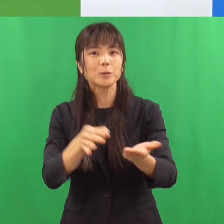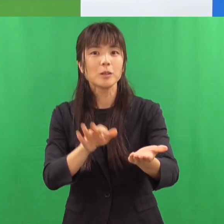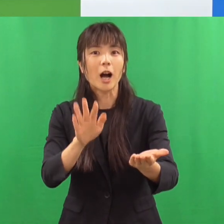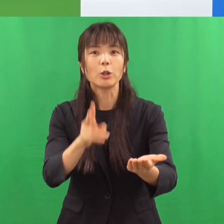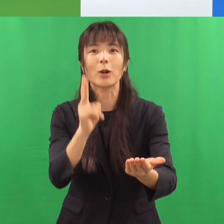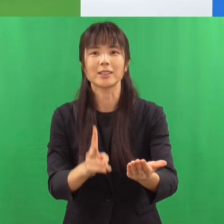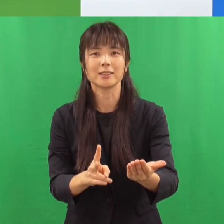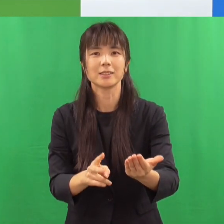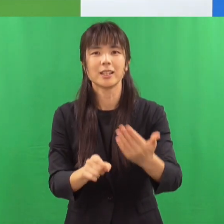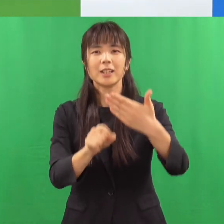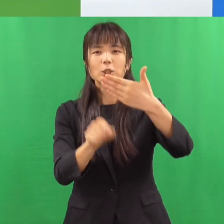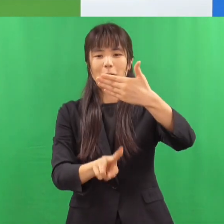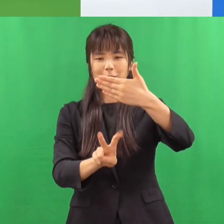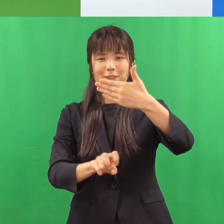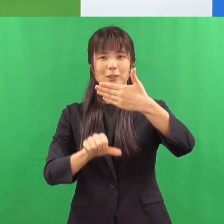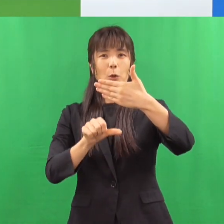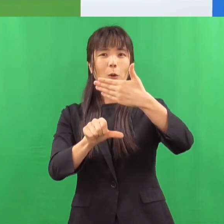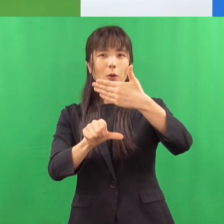今日ま